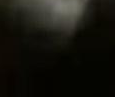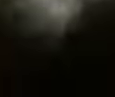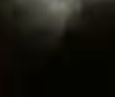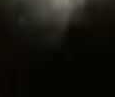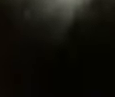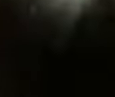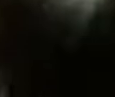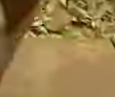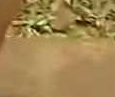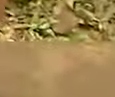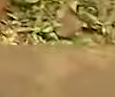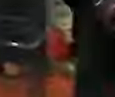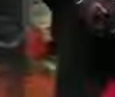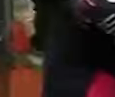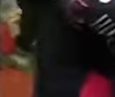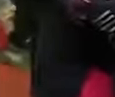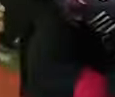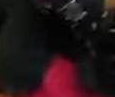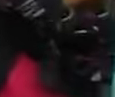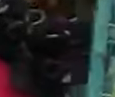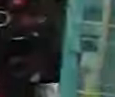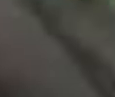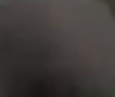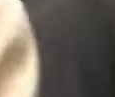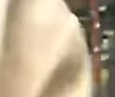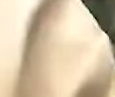kelinci, iguana, burung hantu, hingga ular.